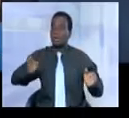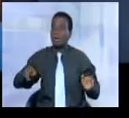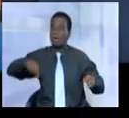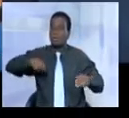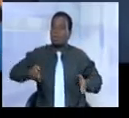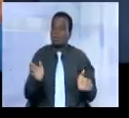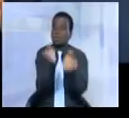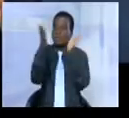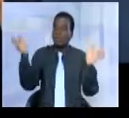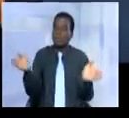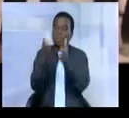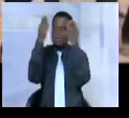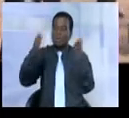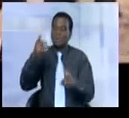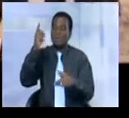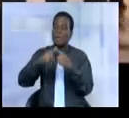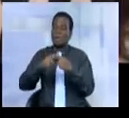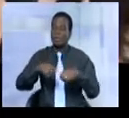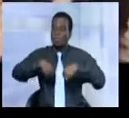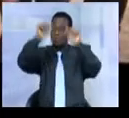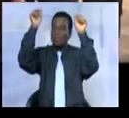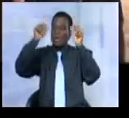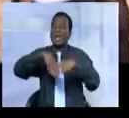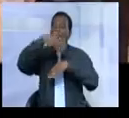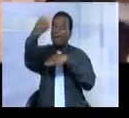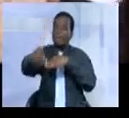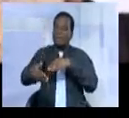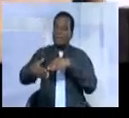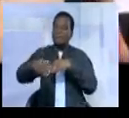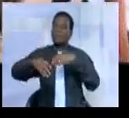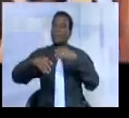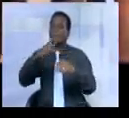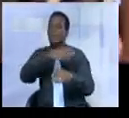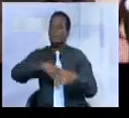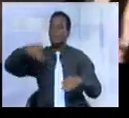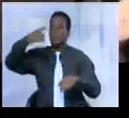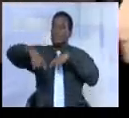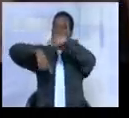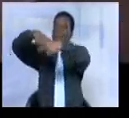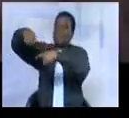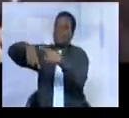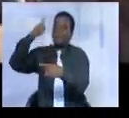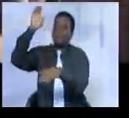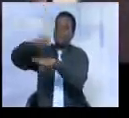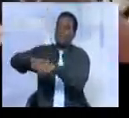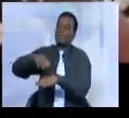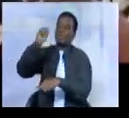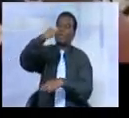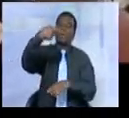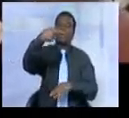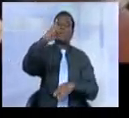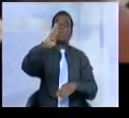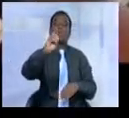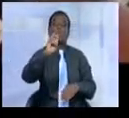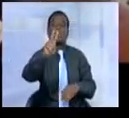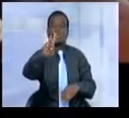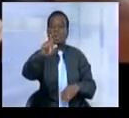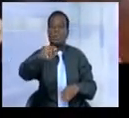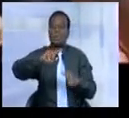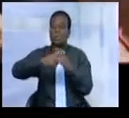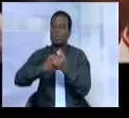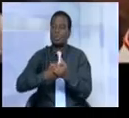nos compatriotes à souscrire à ce logement. Après Azopé, la délégation gouvernementale a mis le cap sur Abouville. Objectif,